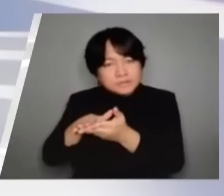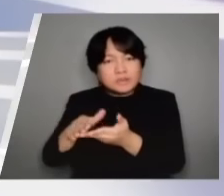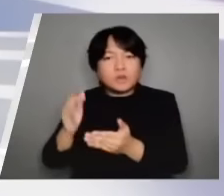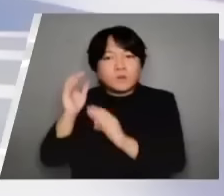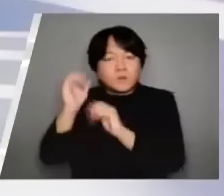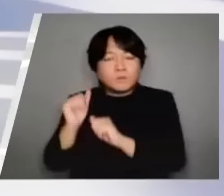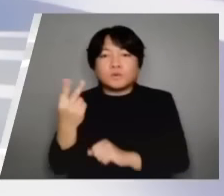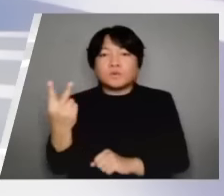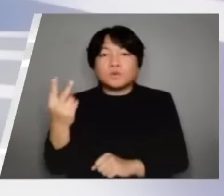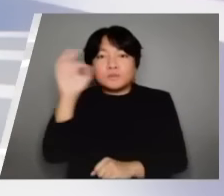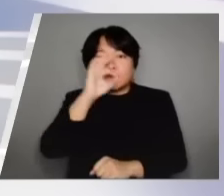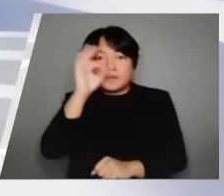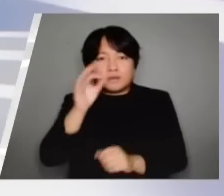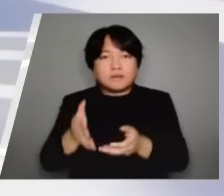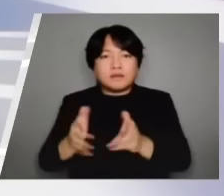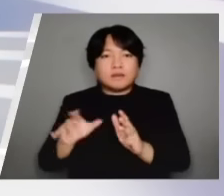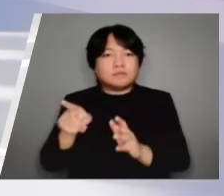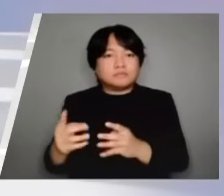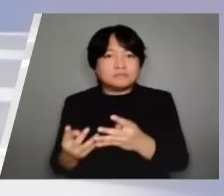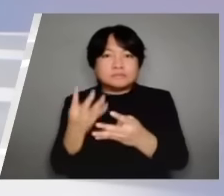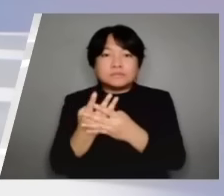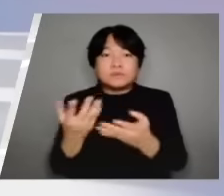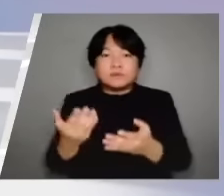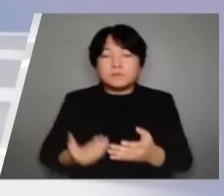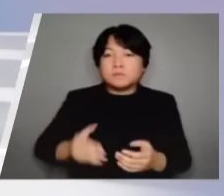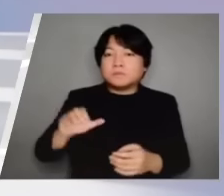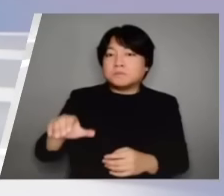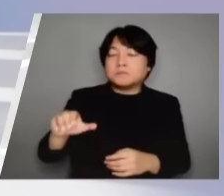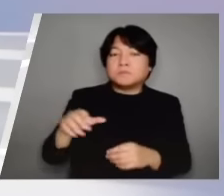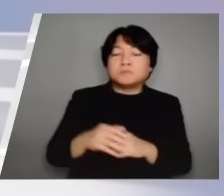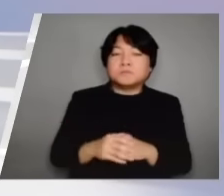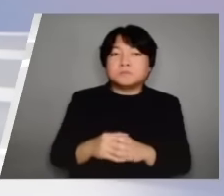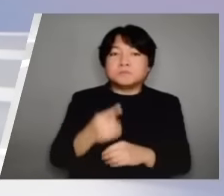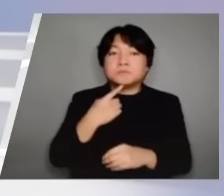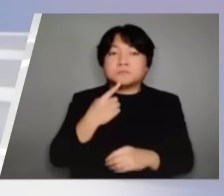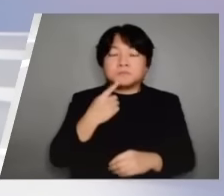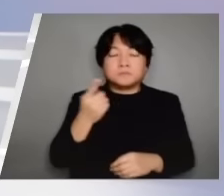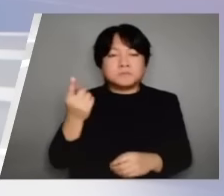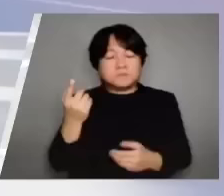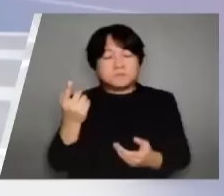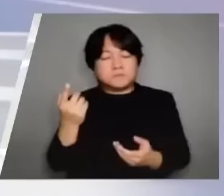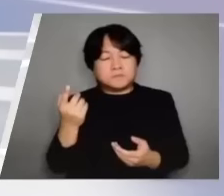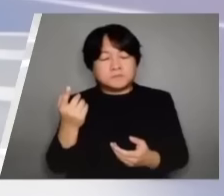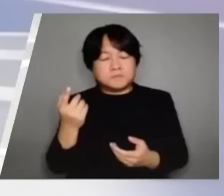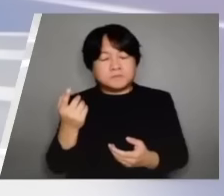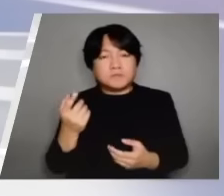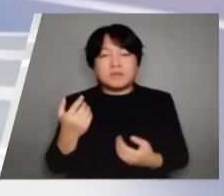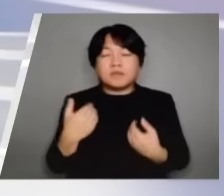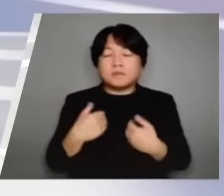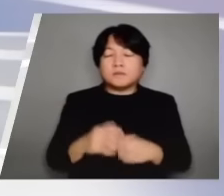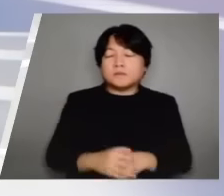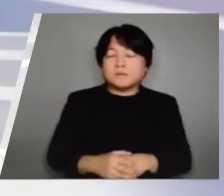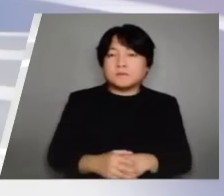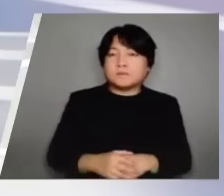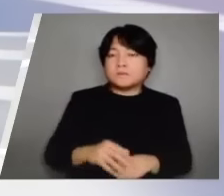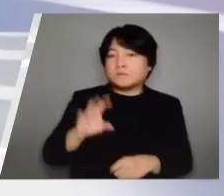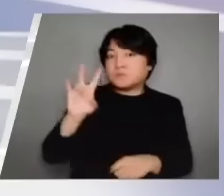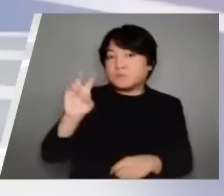anyos na nakakulong sa Brunei ayon kay migrant worker secretary Hans kak dak p Pinoy ang nasa death throw sa buong